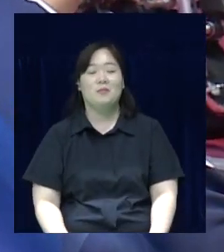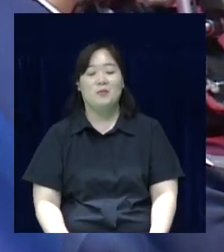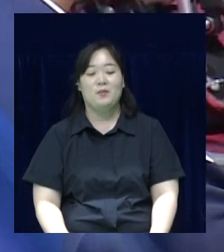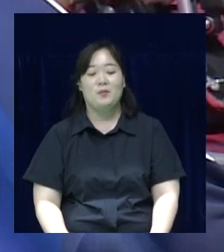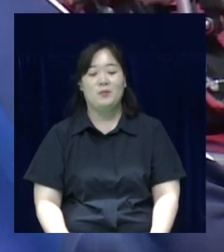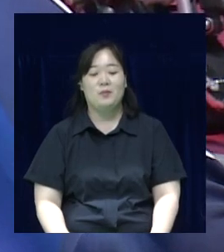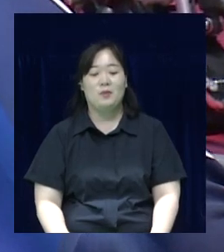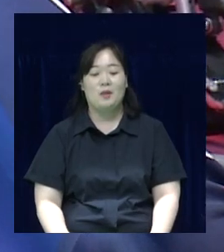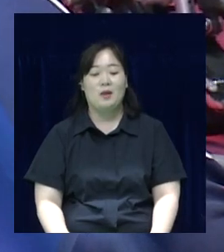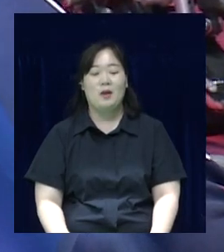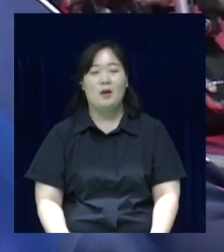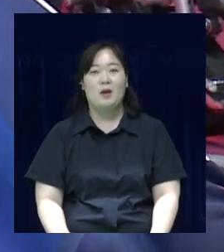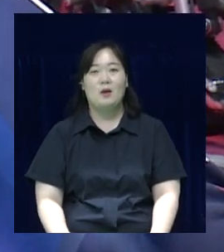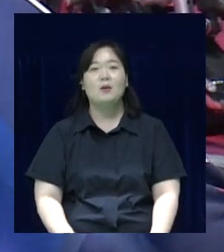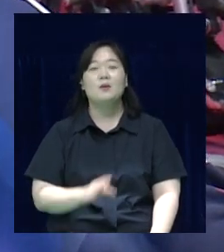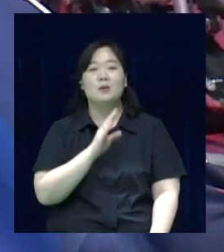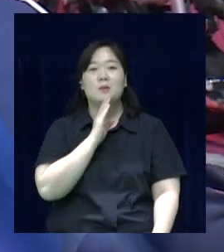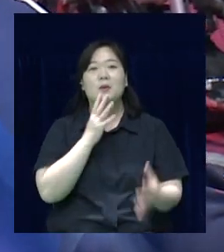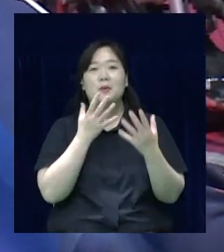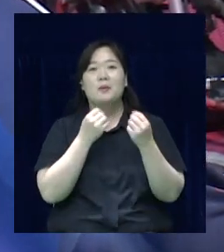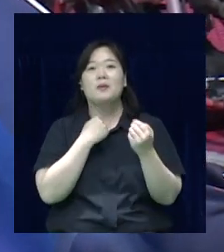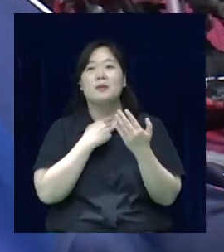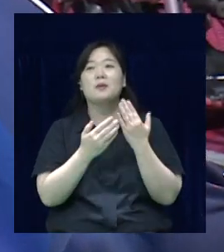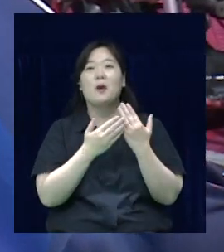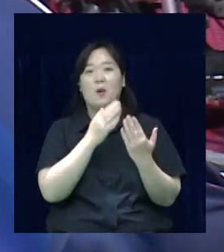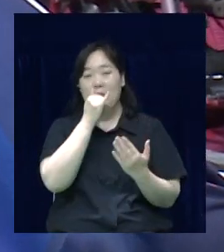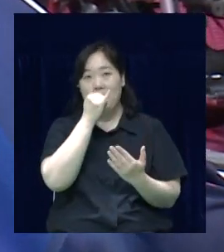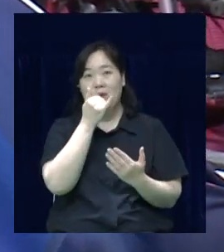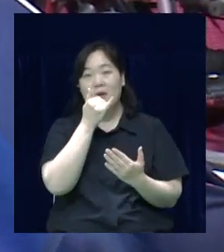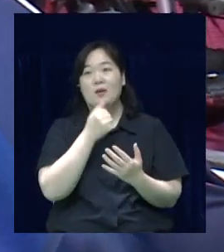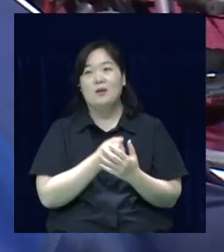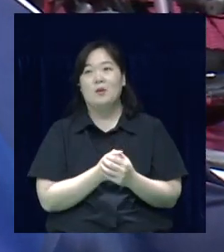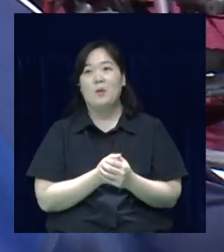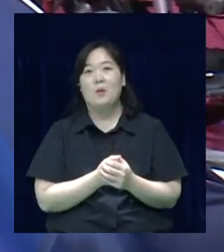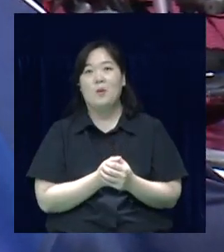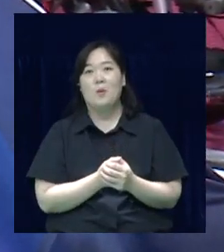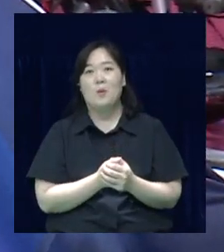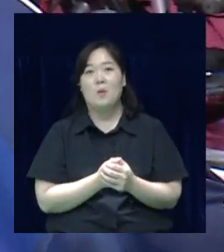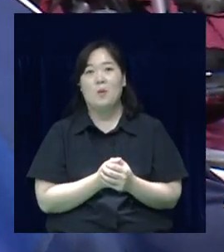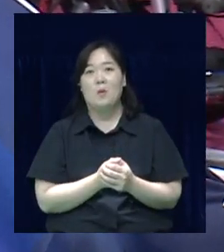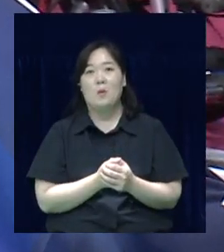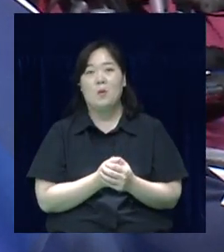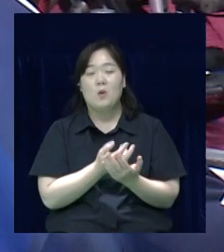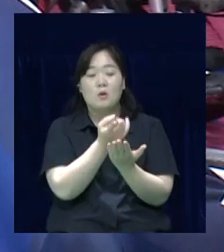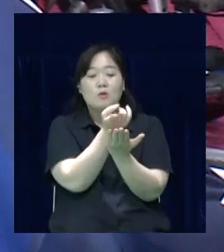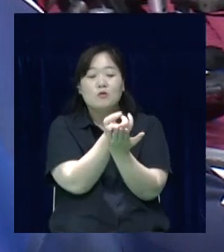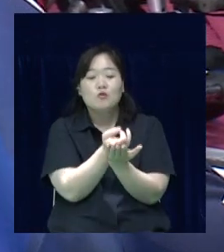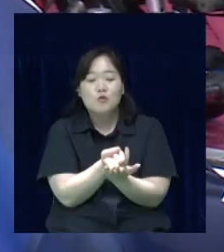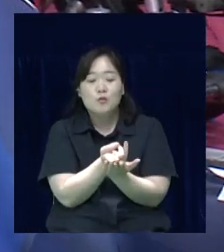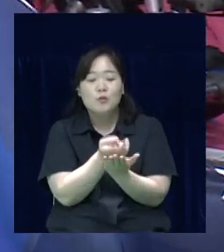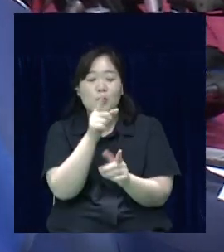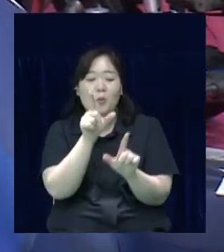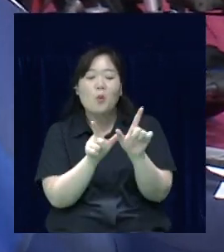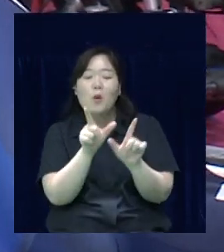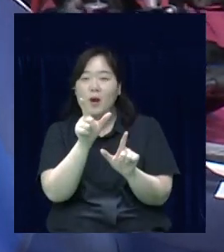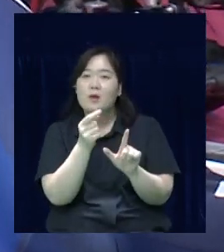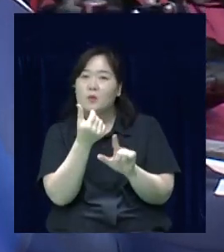뭐 스마트한 경기 능력을 보이고 그렇죠. 있습니다. 사실상 이제 저희 중계석에서 바라봤을 때도 예. 이 들리는 정도가 많이 또 차이가 느껴지네요.